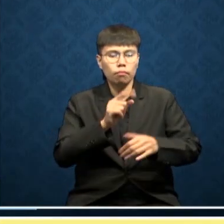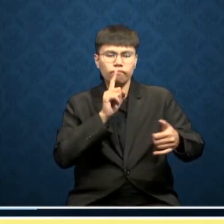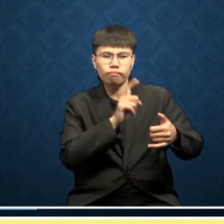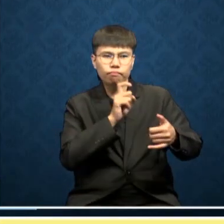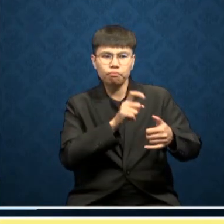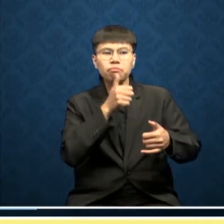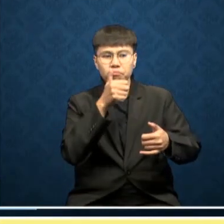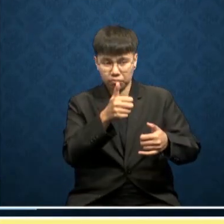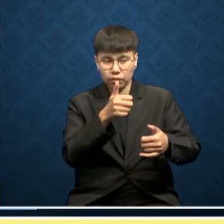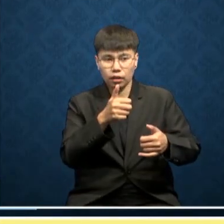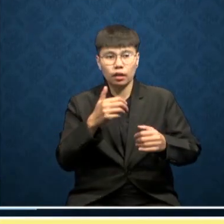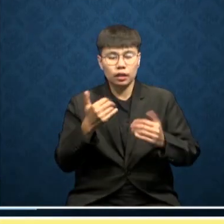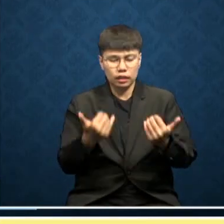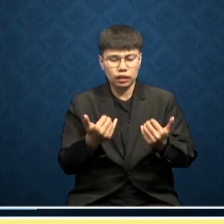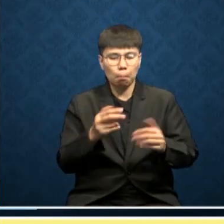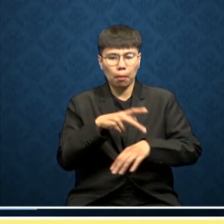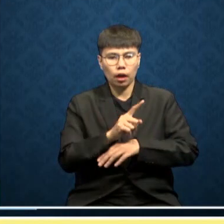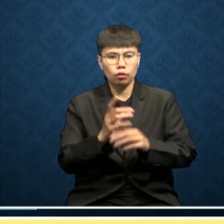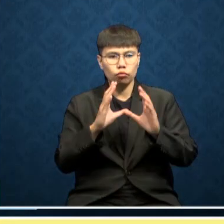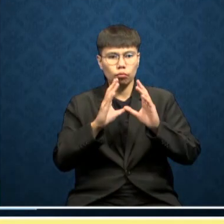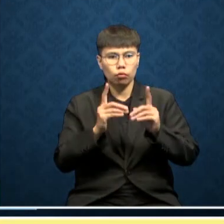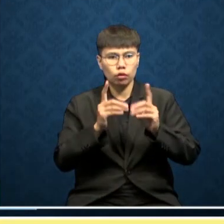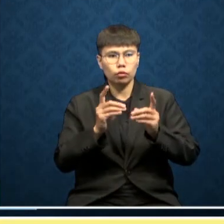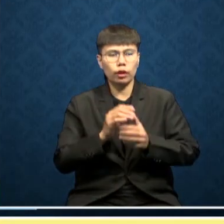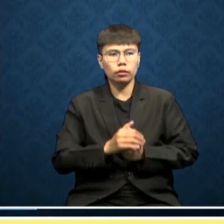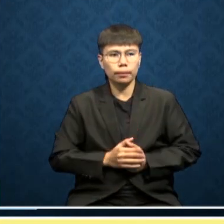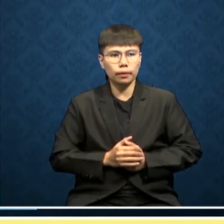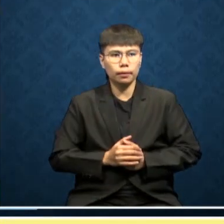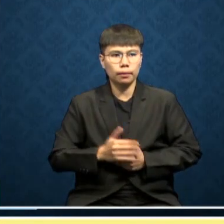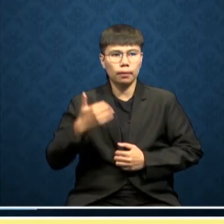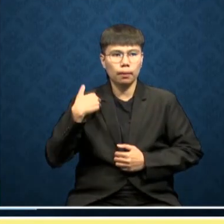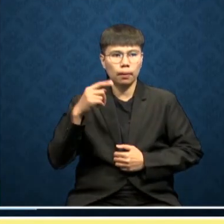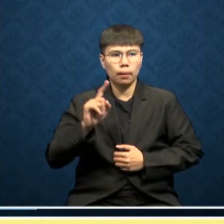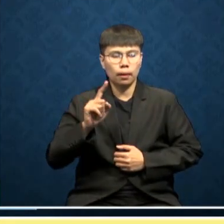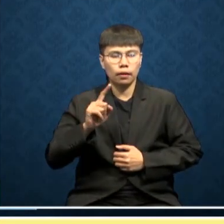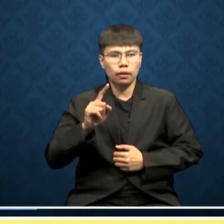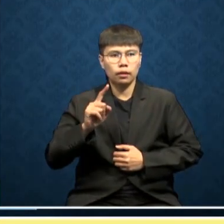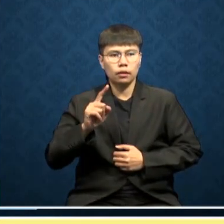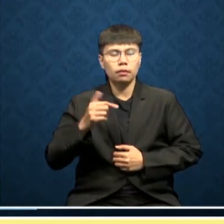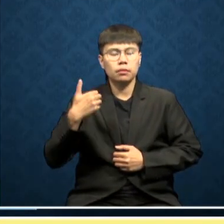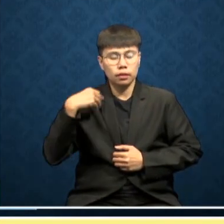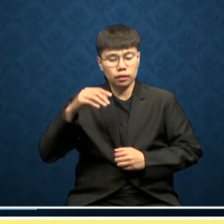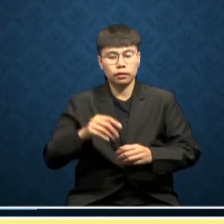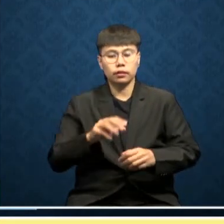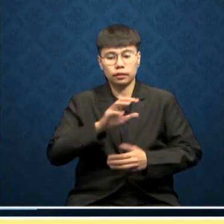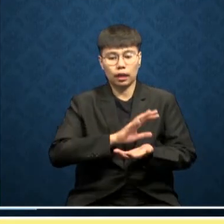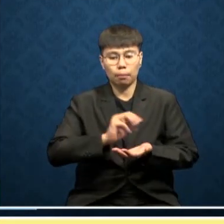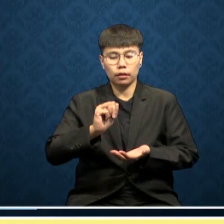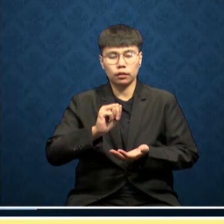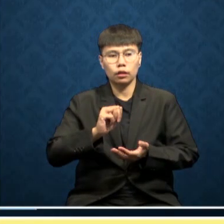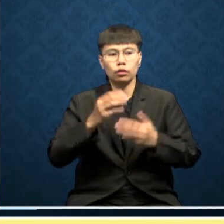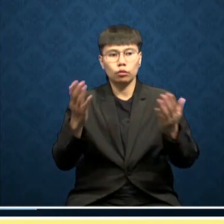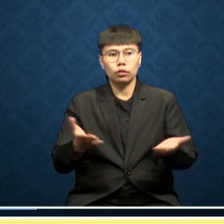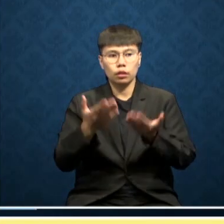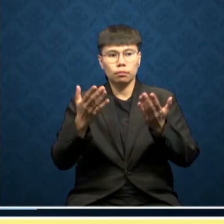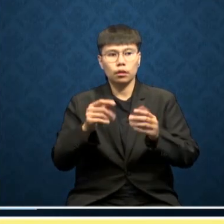ประธรองประธานชมรมพนักงานสอบสวนตำรวจนะครับซึ่งตั้งอยู่ที่สถาบันส่งเสริมงานสอบสวนตำบล